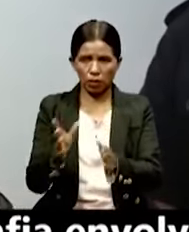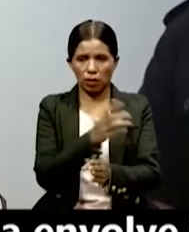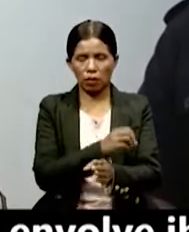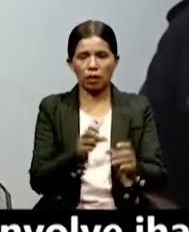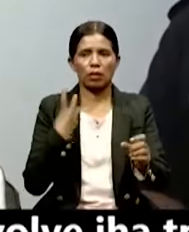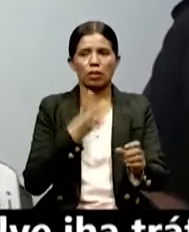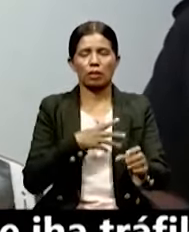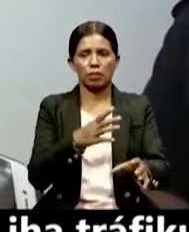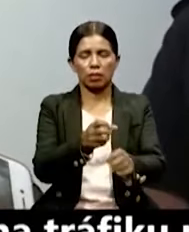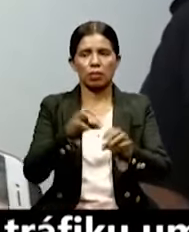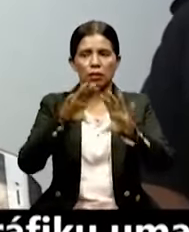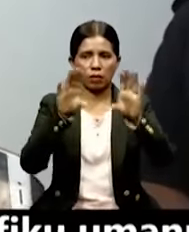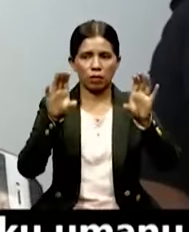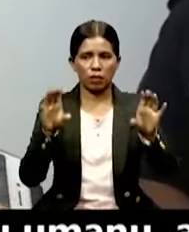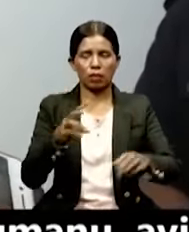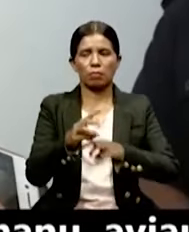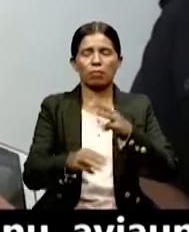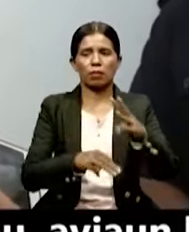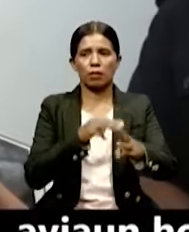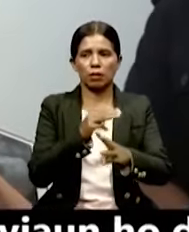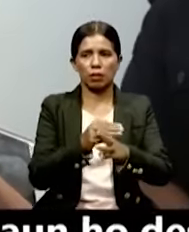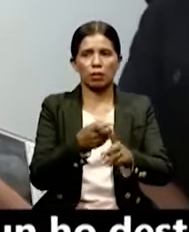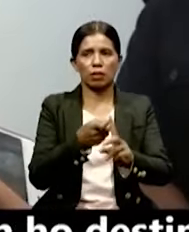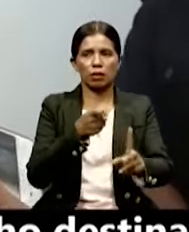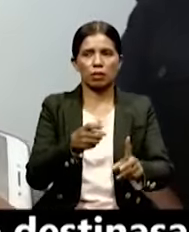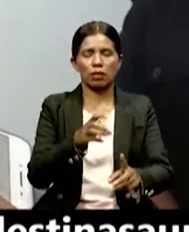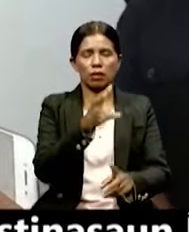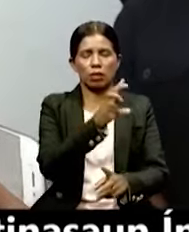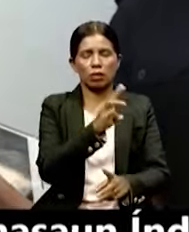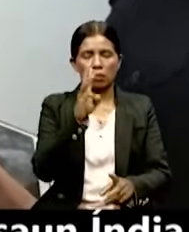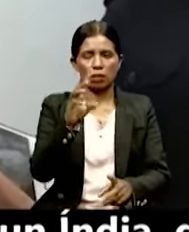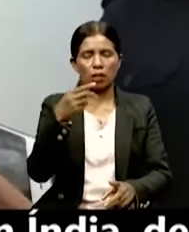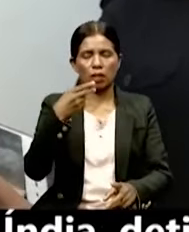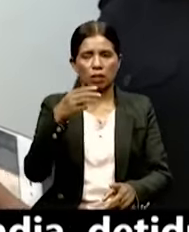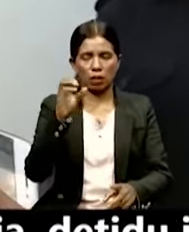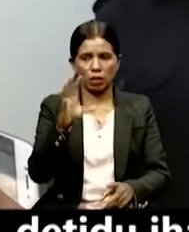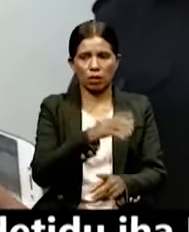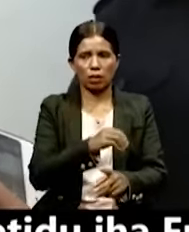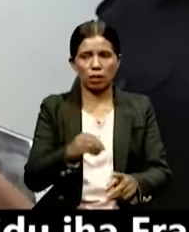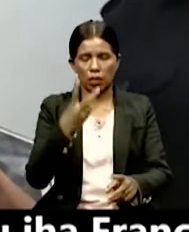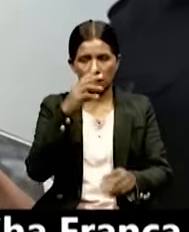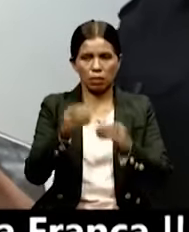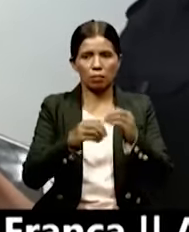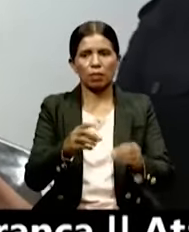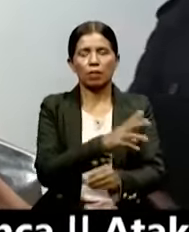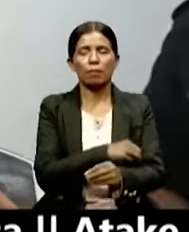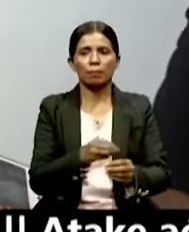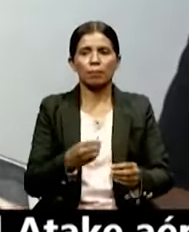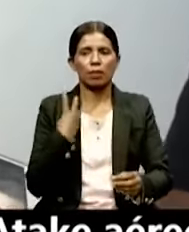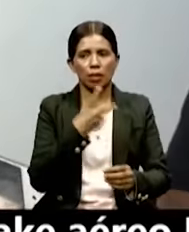atu ne ita bela sim sertifikaru mundial lah si WHO ne atu ne liberta bahia malaria, i ita hare kata